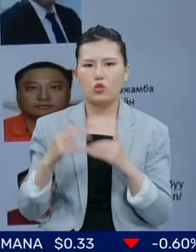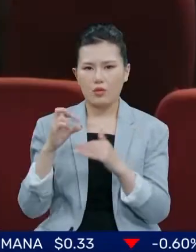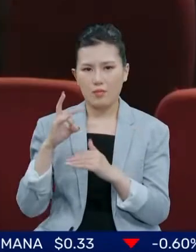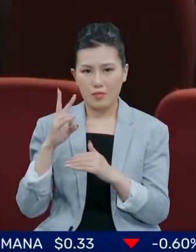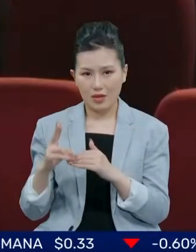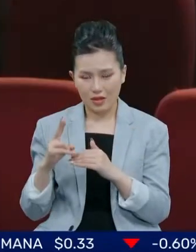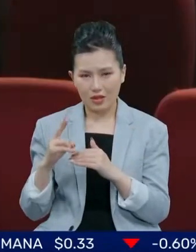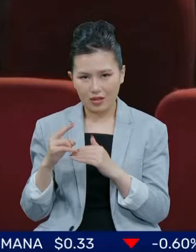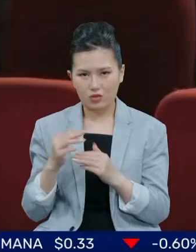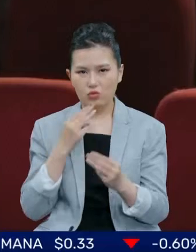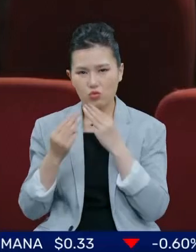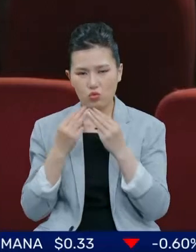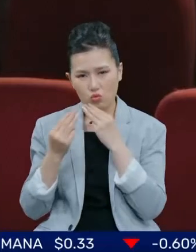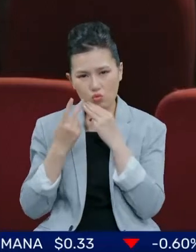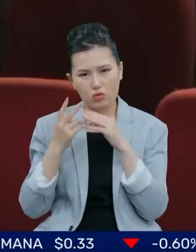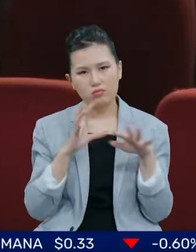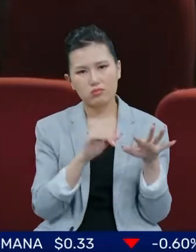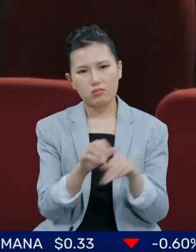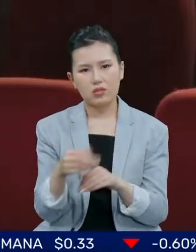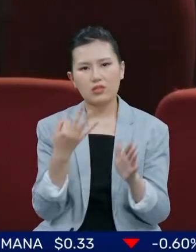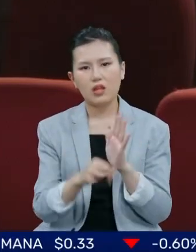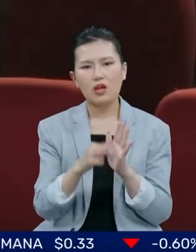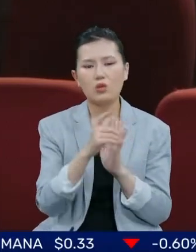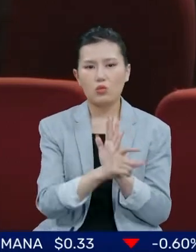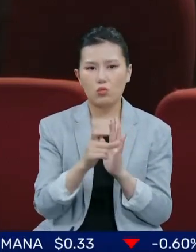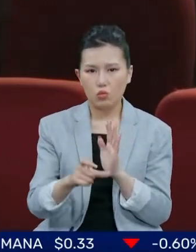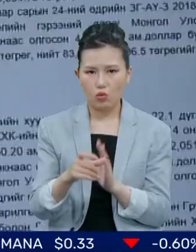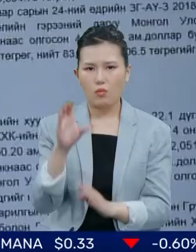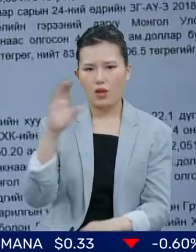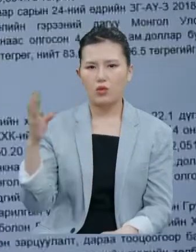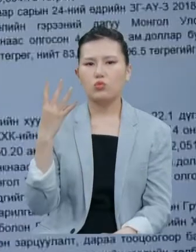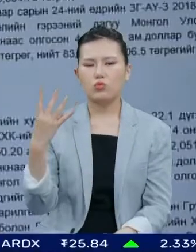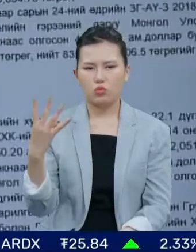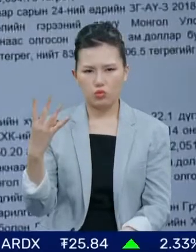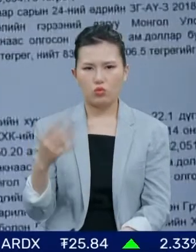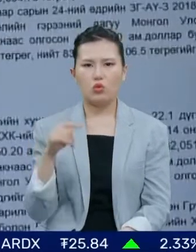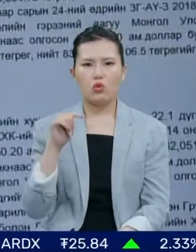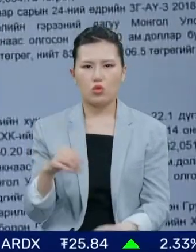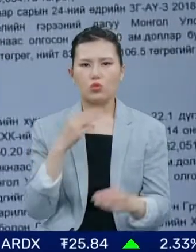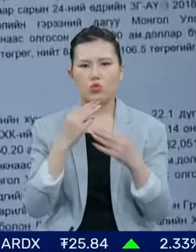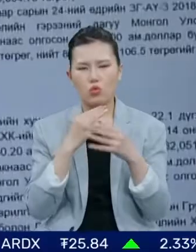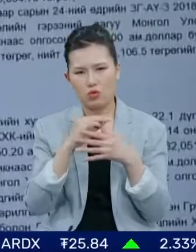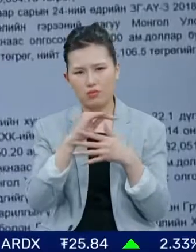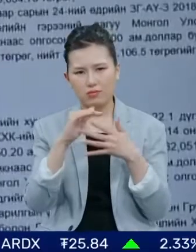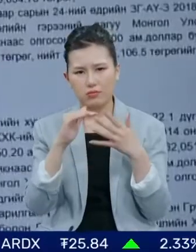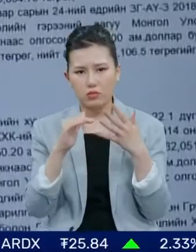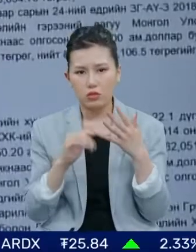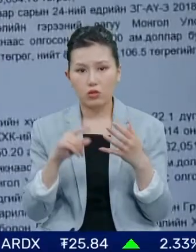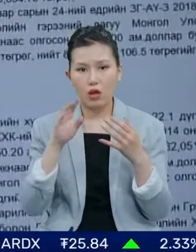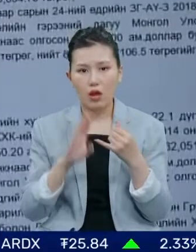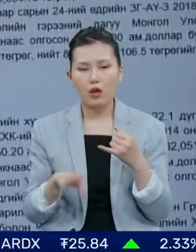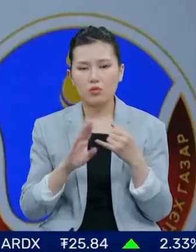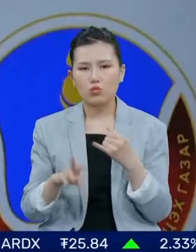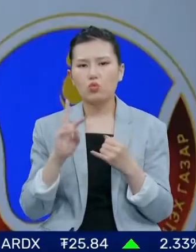дөрөн хуулийн этгээдийн шүүх хурал ажлын 45 дахь өдрөөр үргэлжилж байна. Шүүх хурал одоогоор төгсгөл хэсэг буюу шүүгдэгчд эцсийн үг хэлэх үедээ